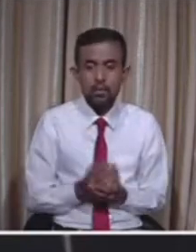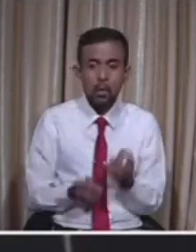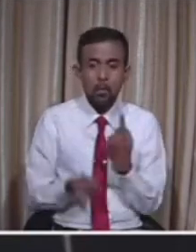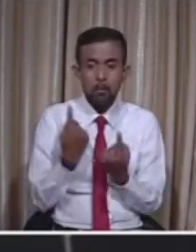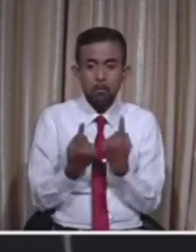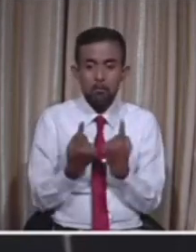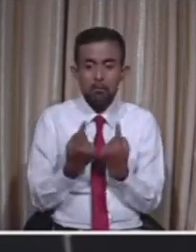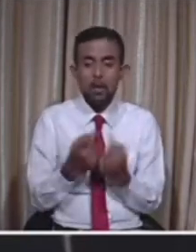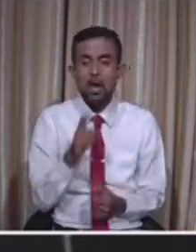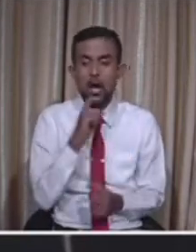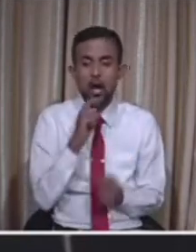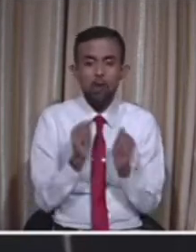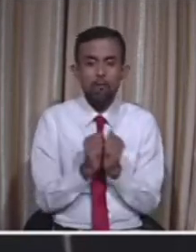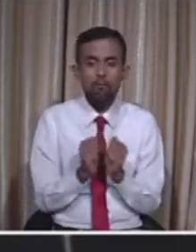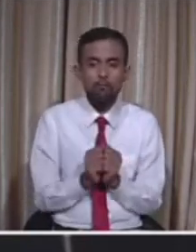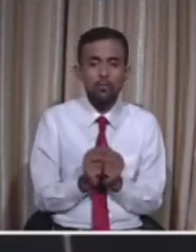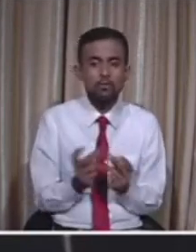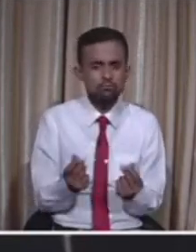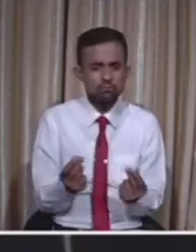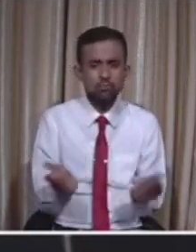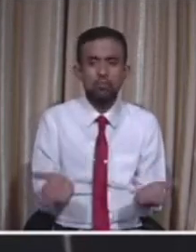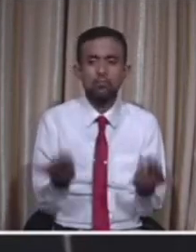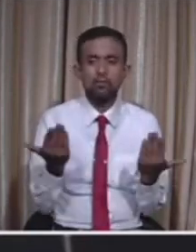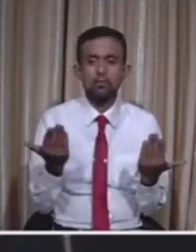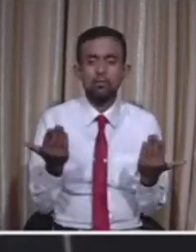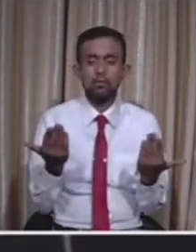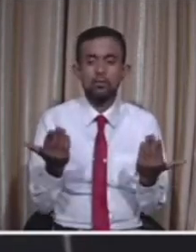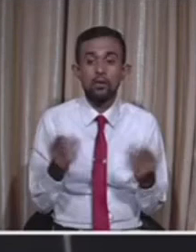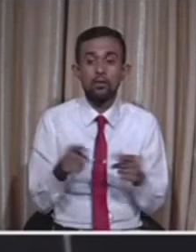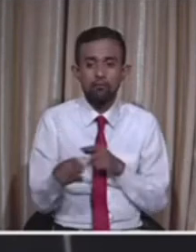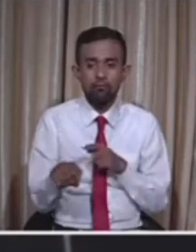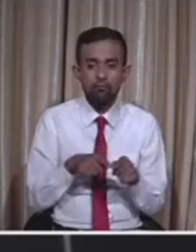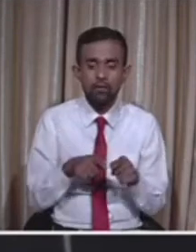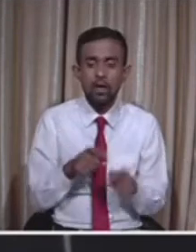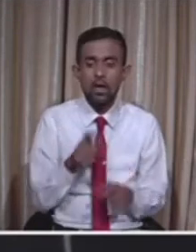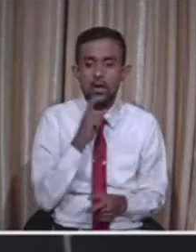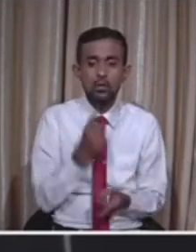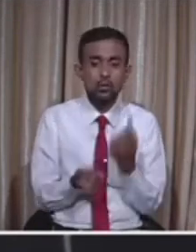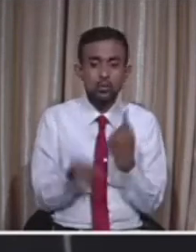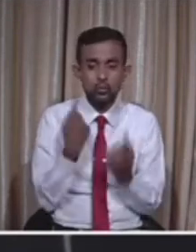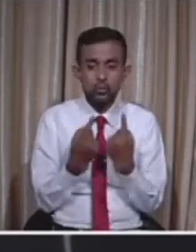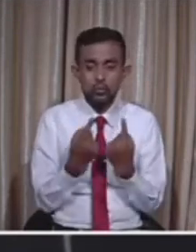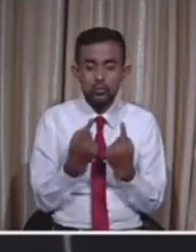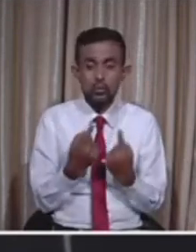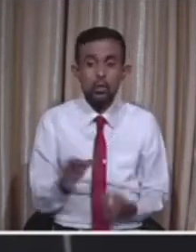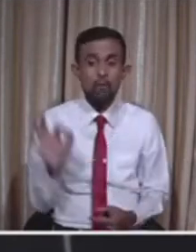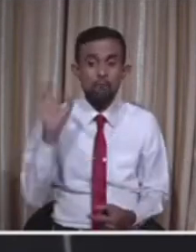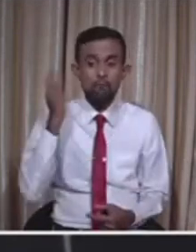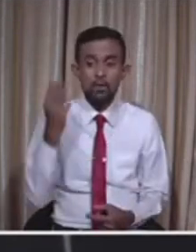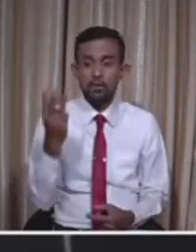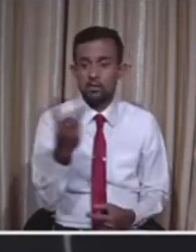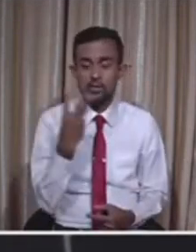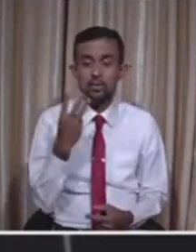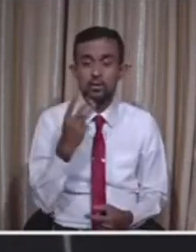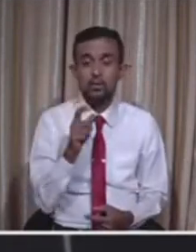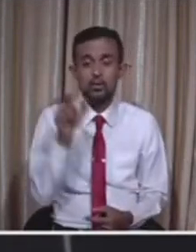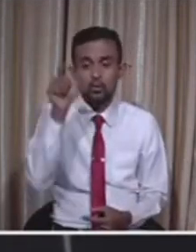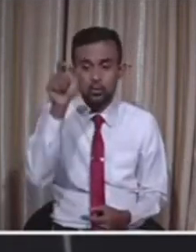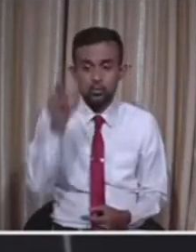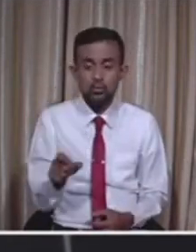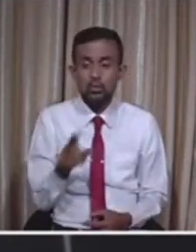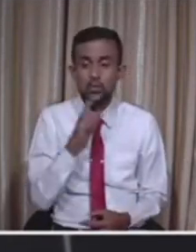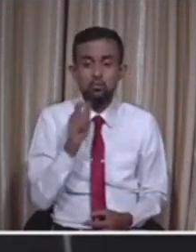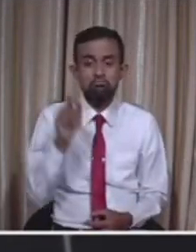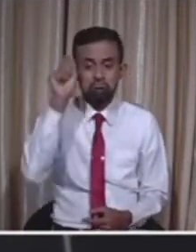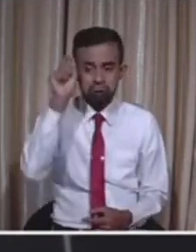සහ නඩු කටයුතු කඩිනම් කළ යුතුයි. එවගේම නඩු විභාගය සඳහා විශේෂ ත්‍රි පුද්ගල මහාධිකරණ